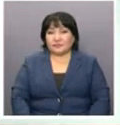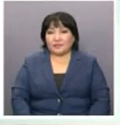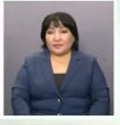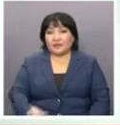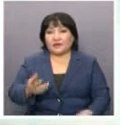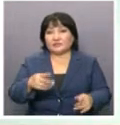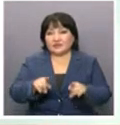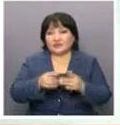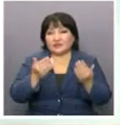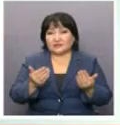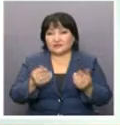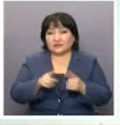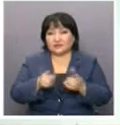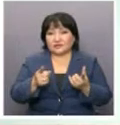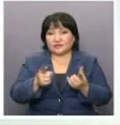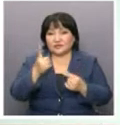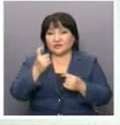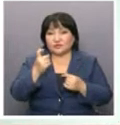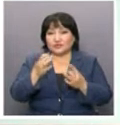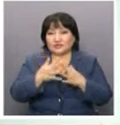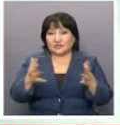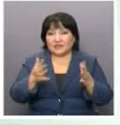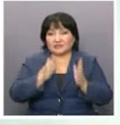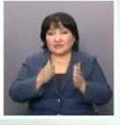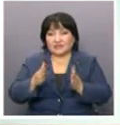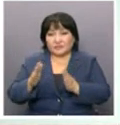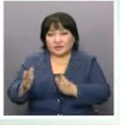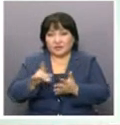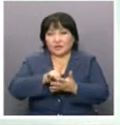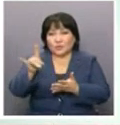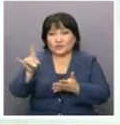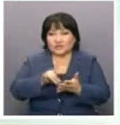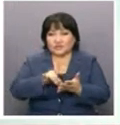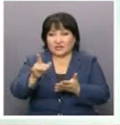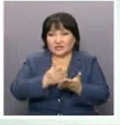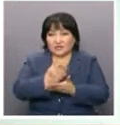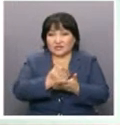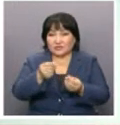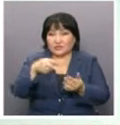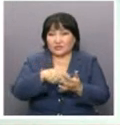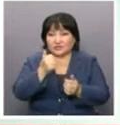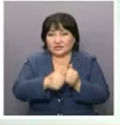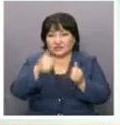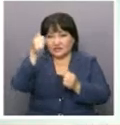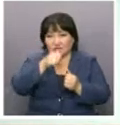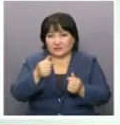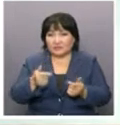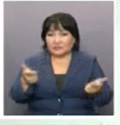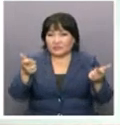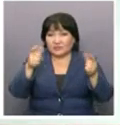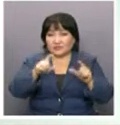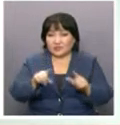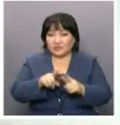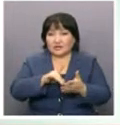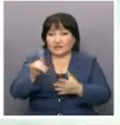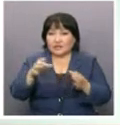Онсызда қазірдің өзінде жүзден астам реттелмейтін әуежай қызметтерінің құны жыл сайын көтеріледі. Мұндай жағдайда әуе компаниялары өз